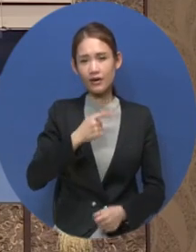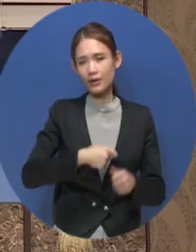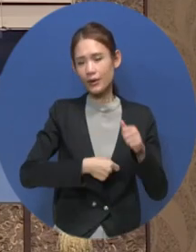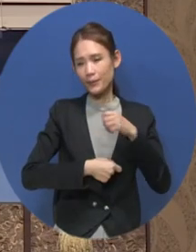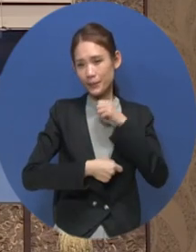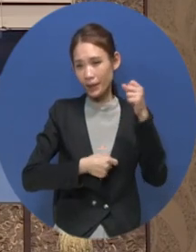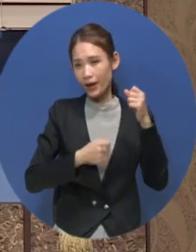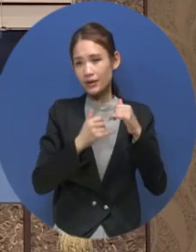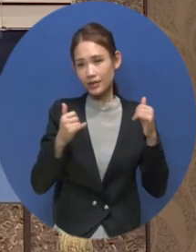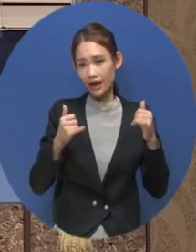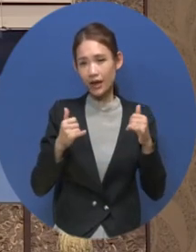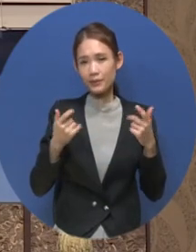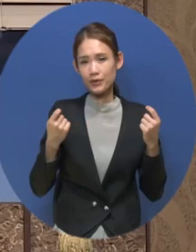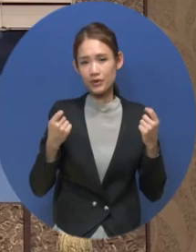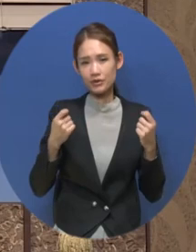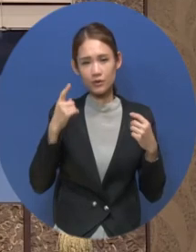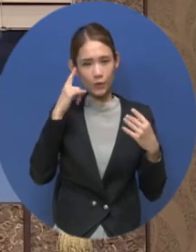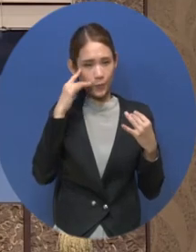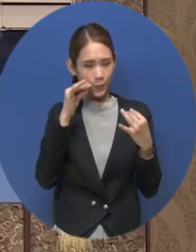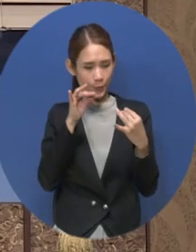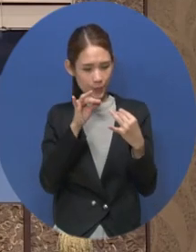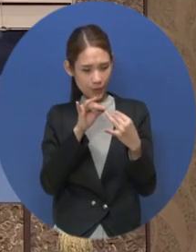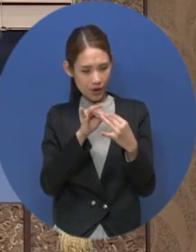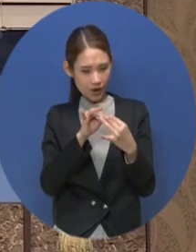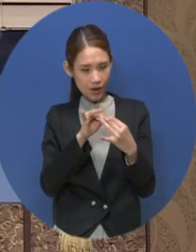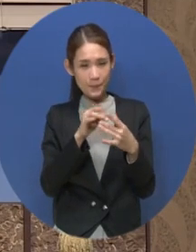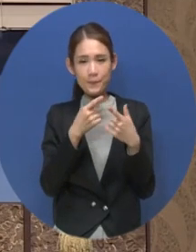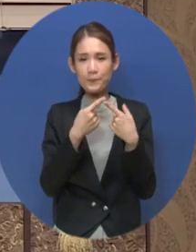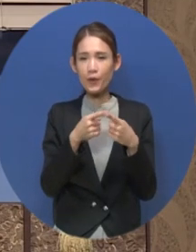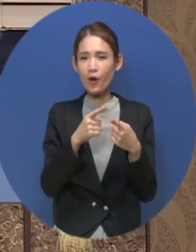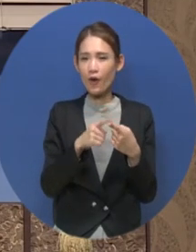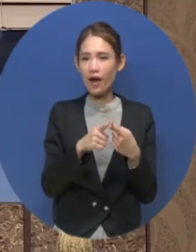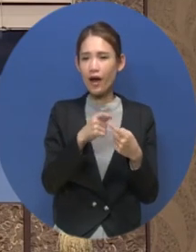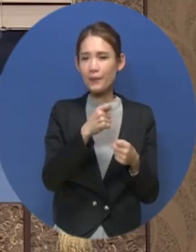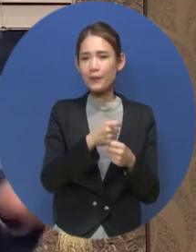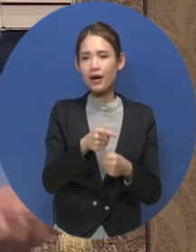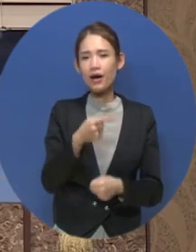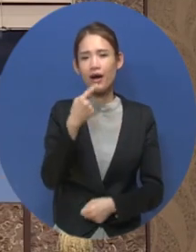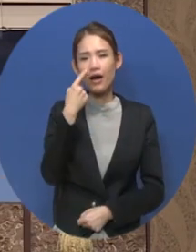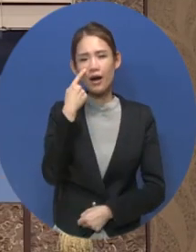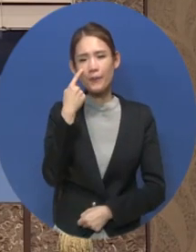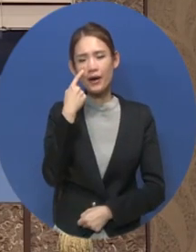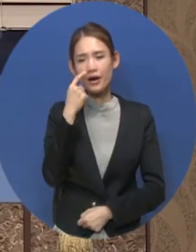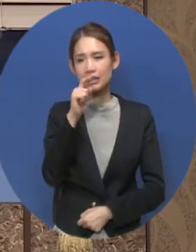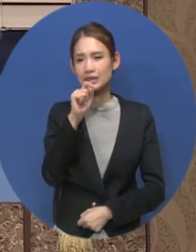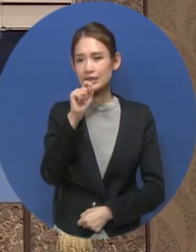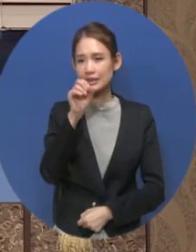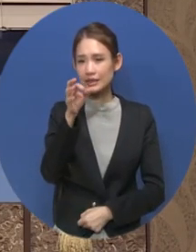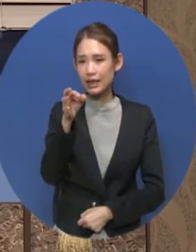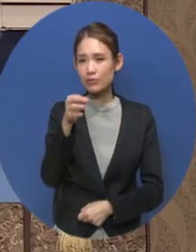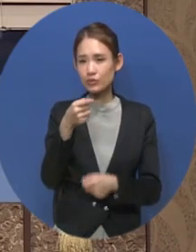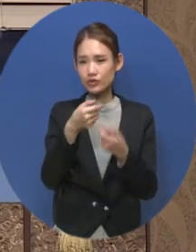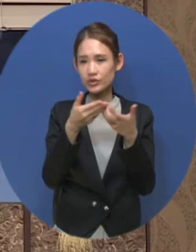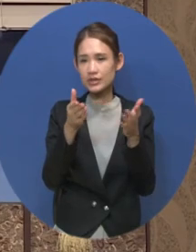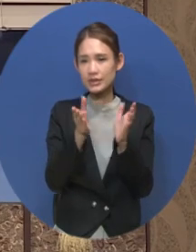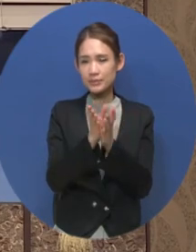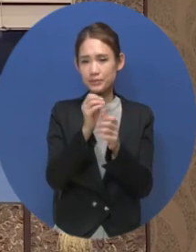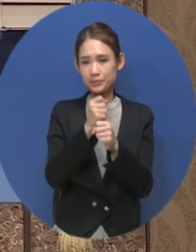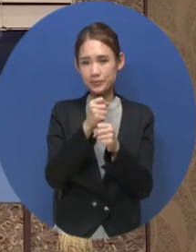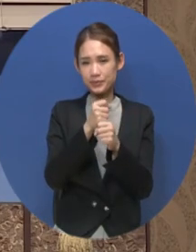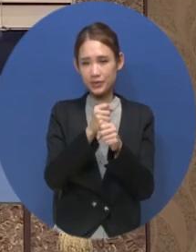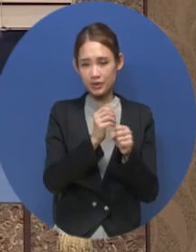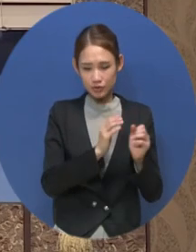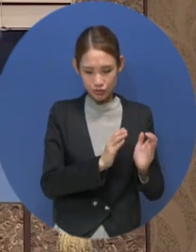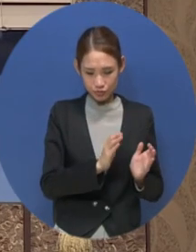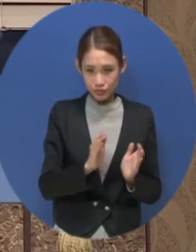사람들 네. 이렇게 공감하는 어떤 인사평가 제도를 한번 만들어 보려고 지금 벌써 TF팀을 만들어서 내부적으로 지금 예. 예,